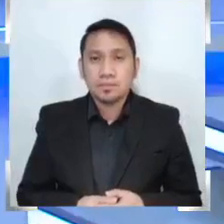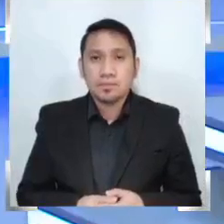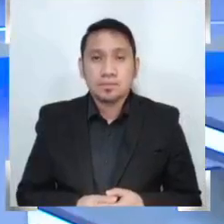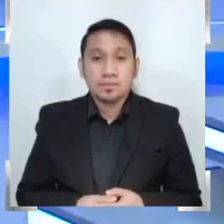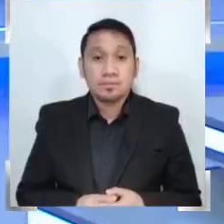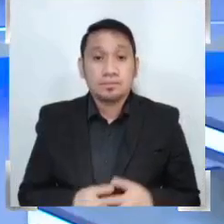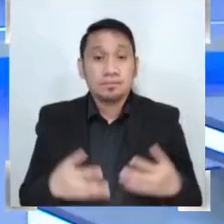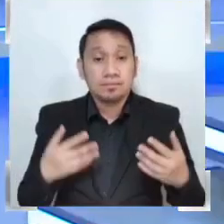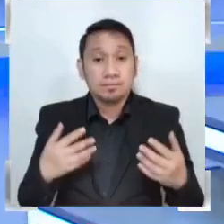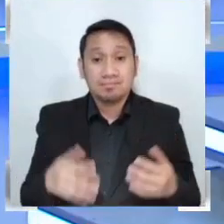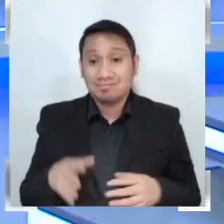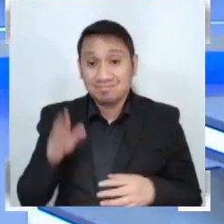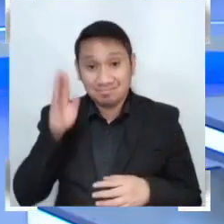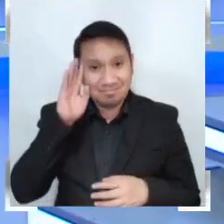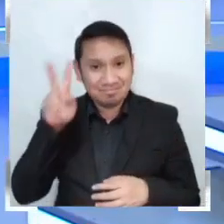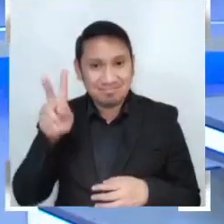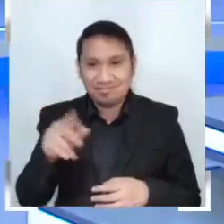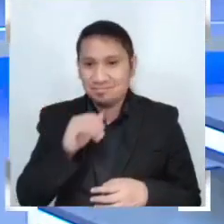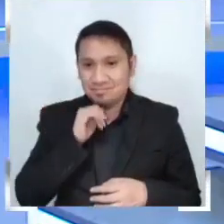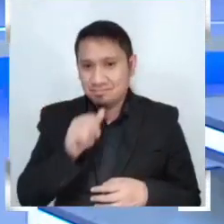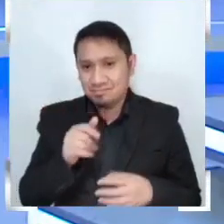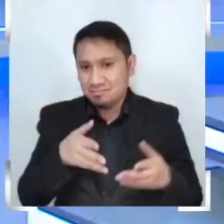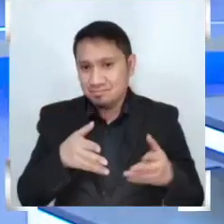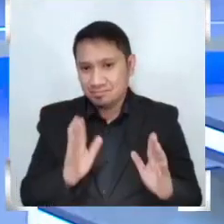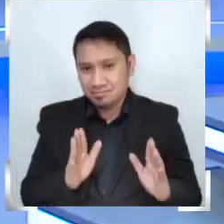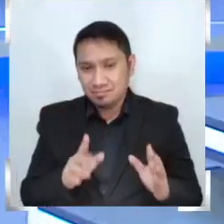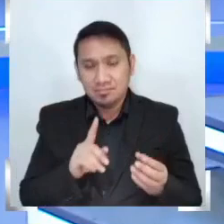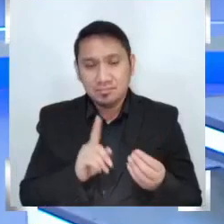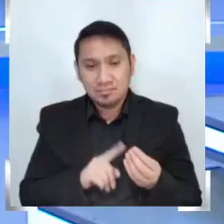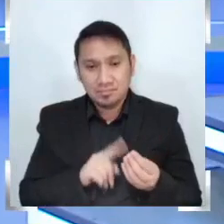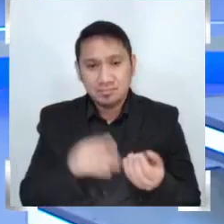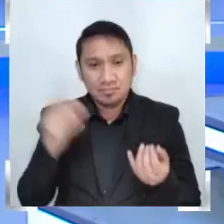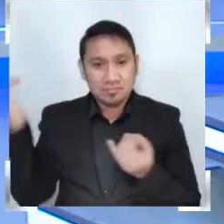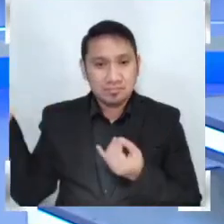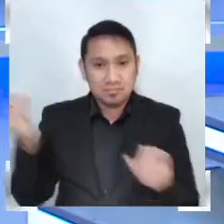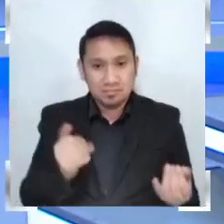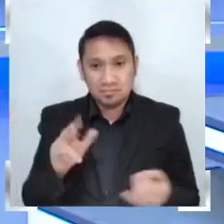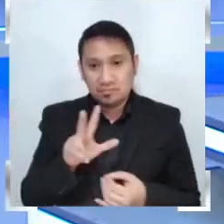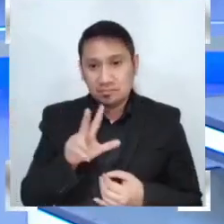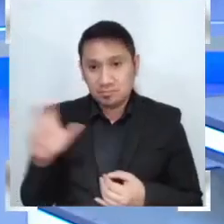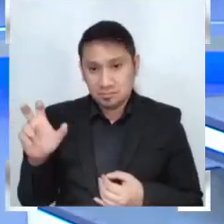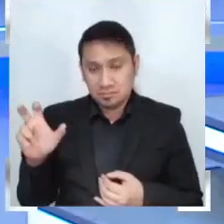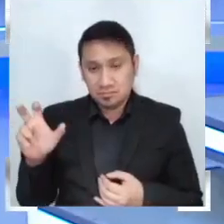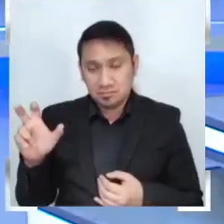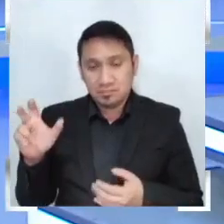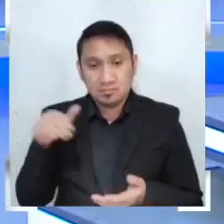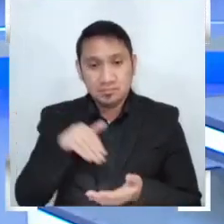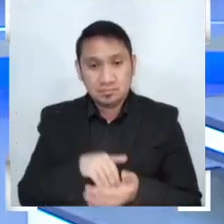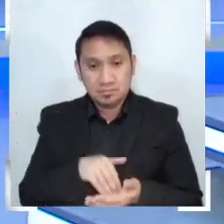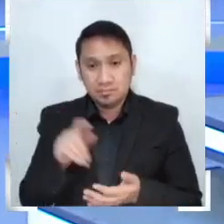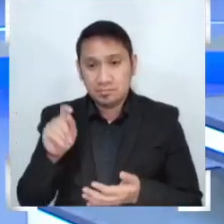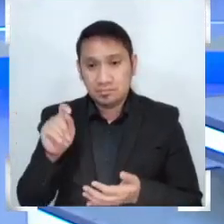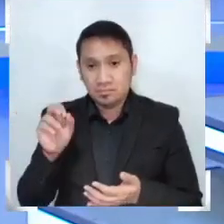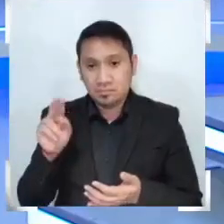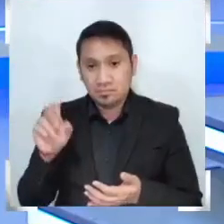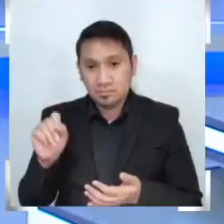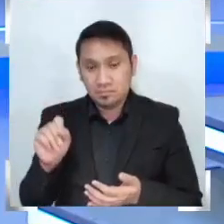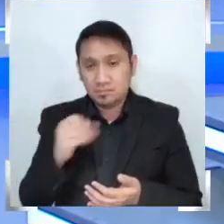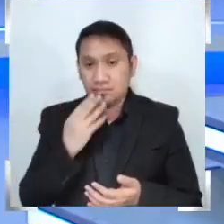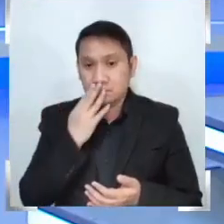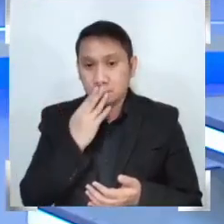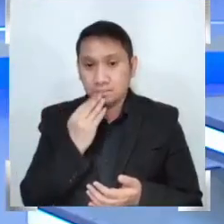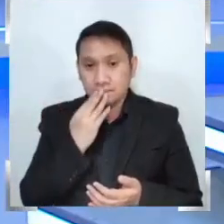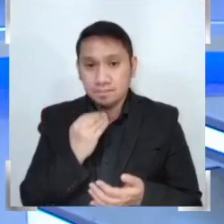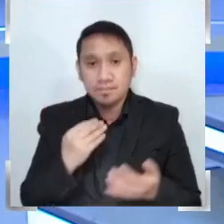Ipinayagan ni Pangulong Bongbong Marcos ang planong pag-aangkat ng 300,000 metric tons ng asukal. Isa sana ito sa naisip